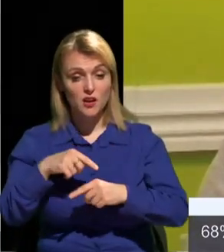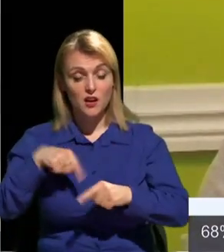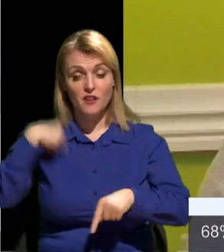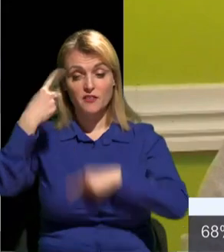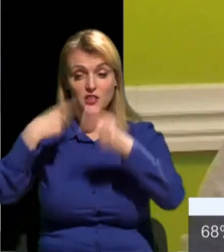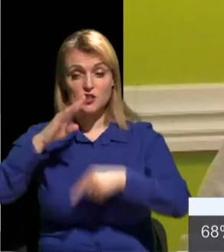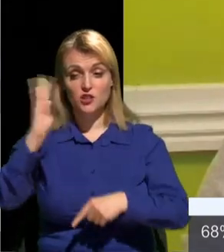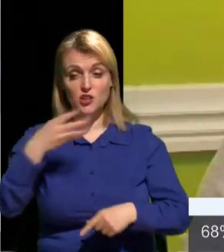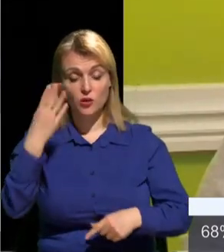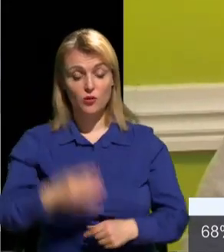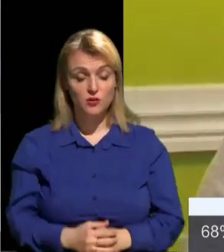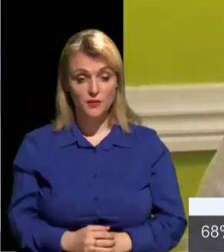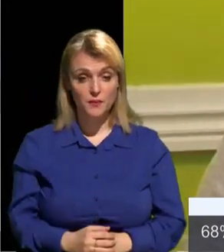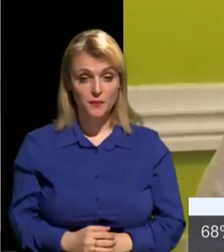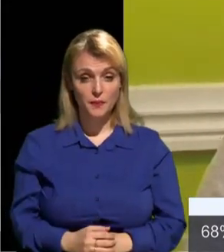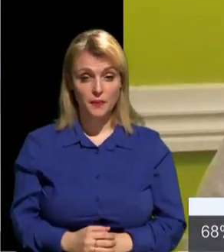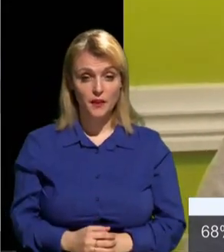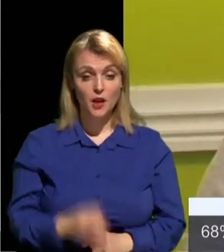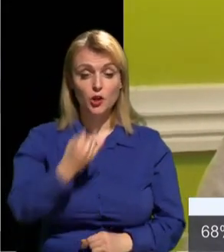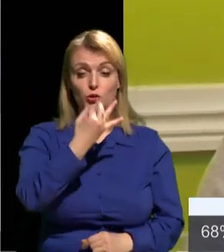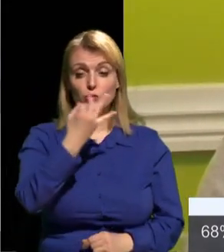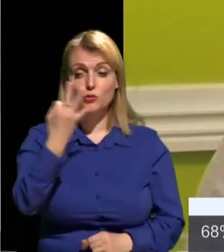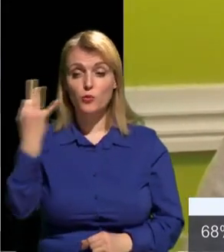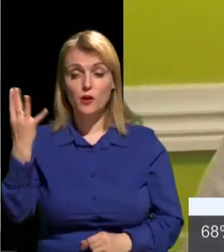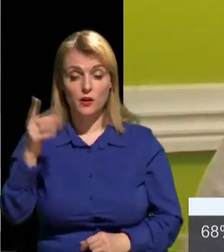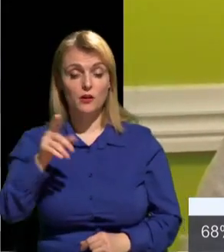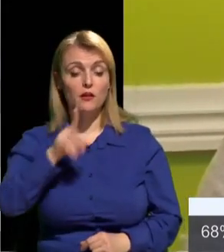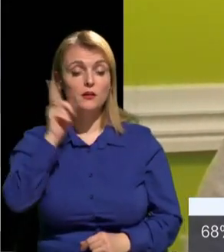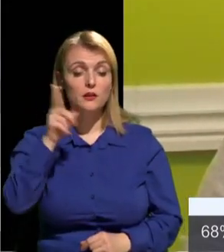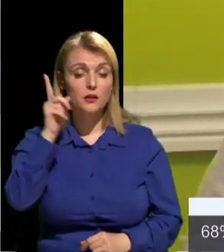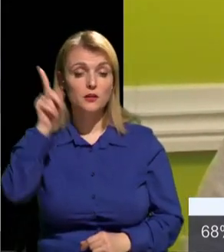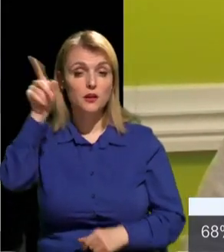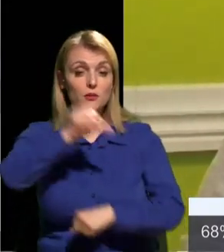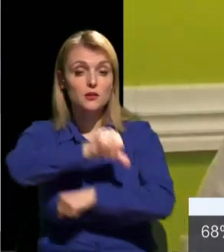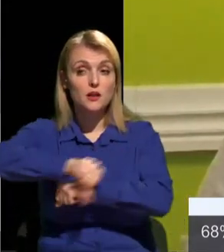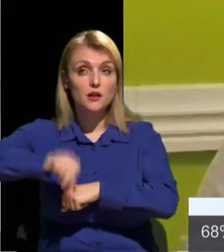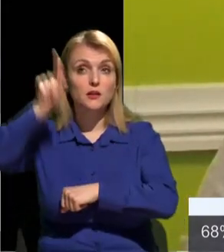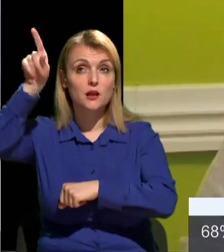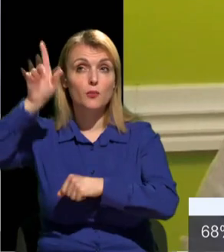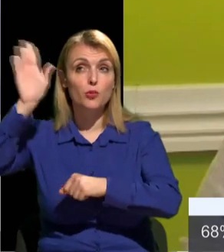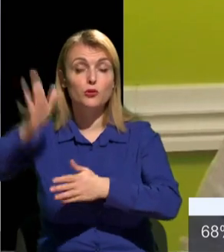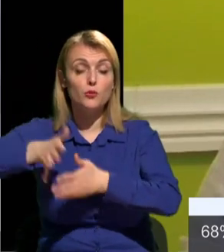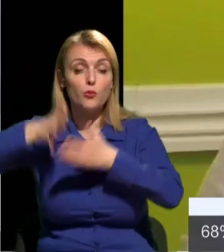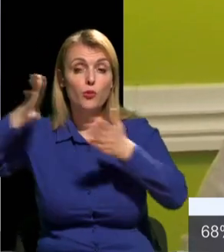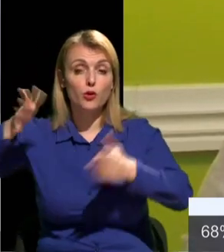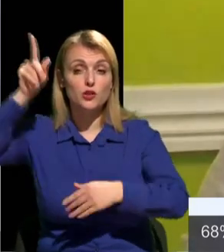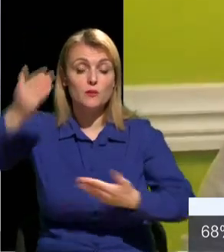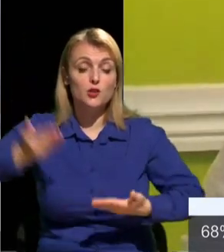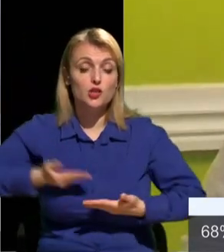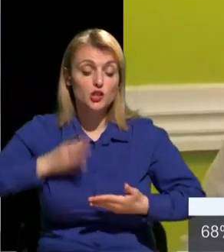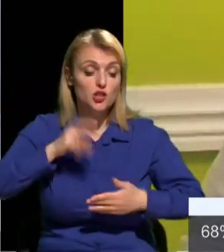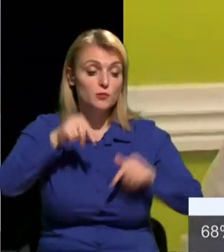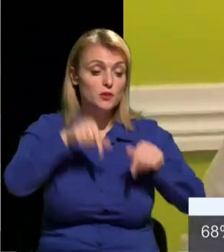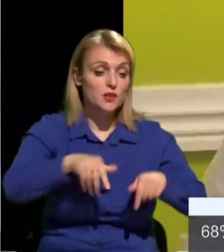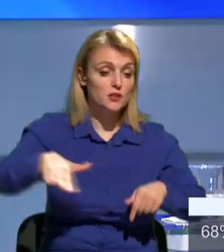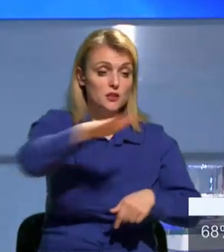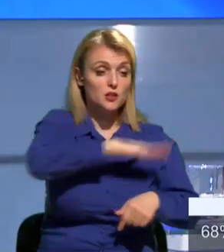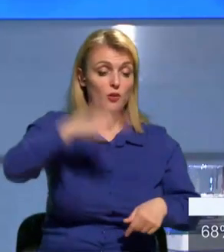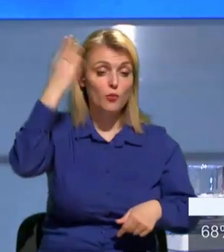scrutin prezidențial, numărul tinerilor de peste hotare va fi mai mare decât numărul tinerilor din interiorul Republicii